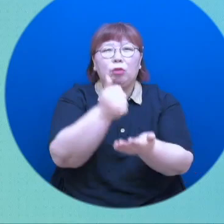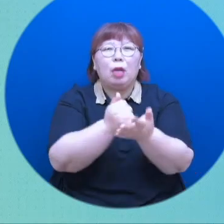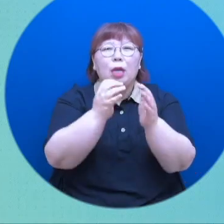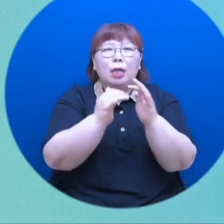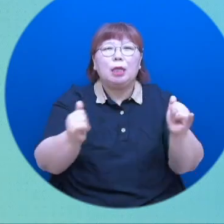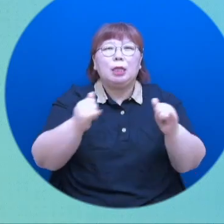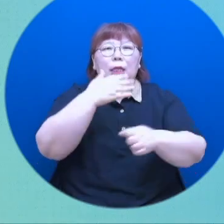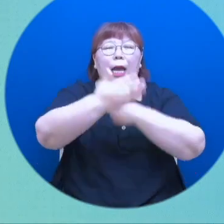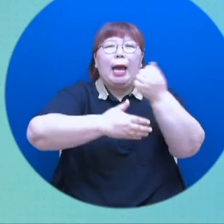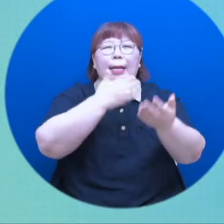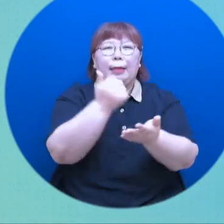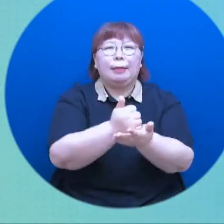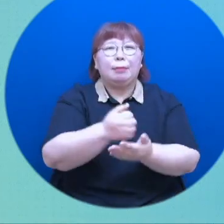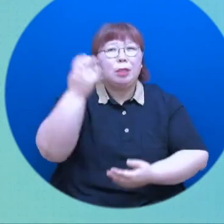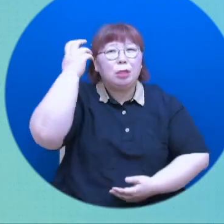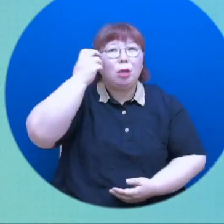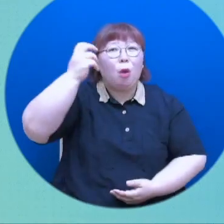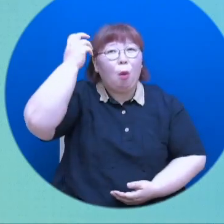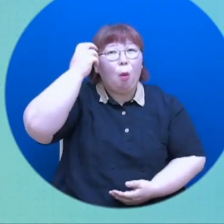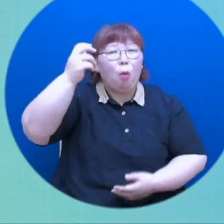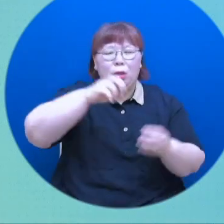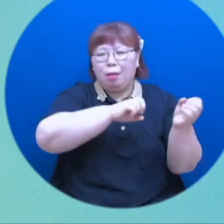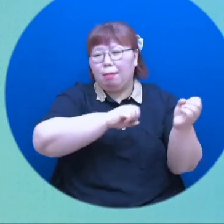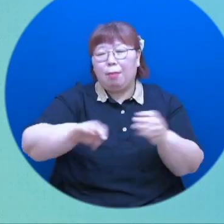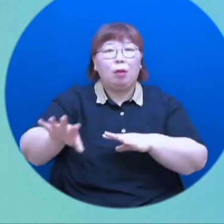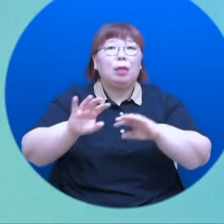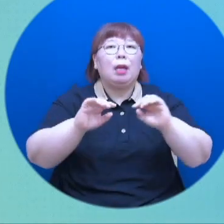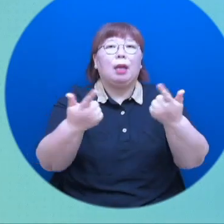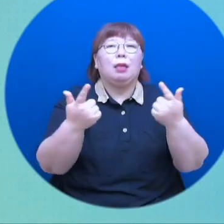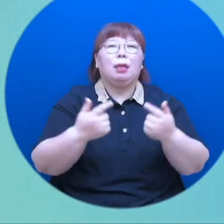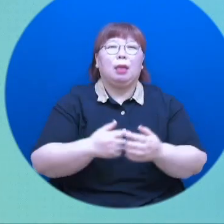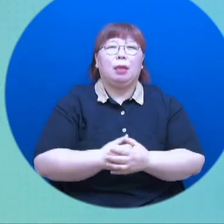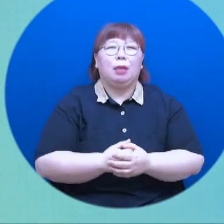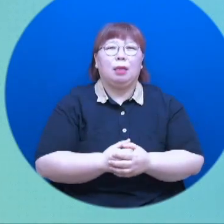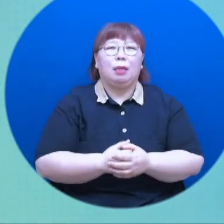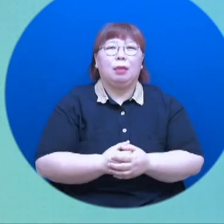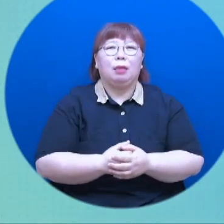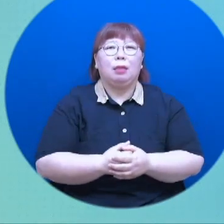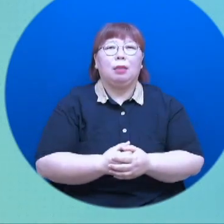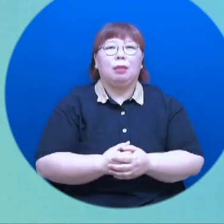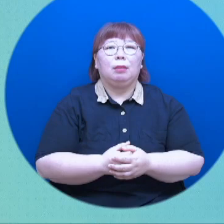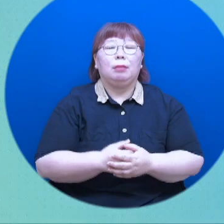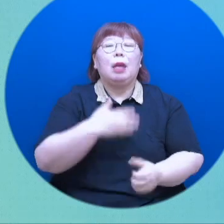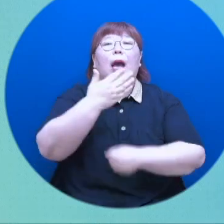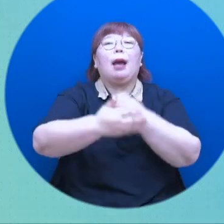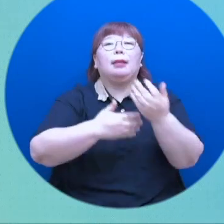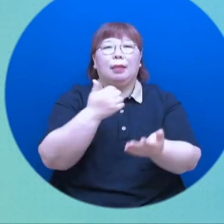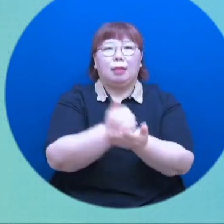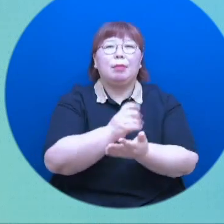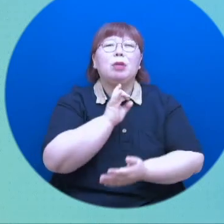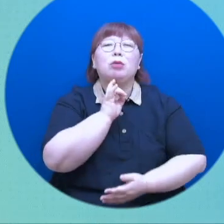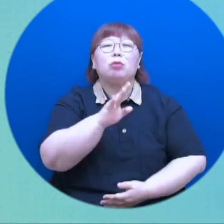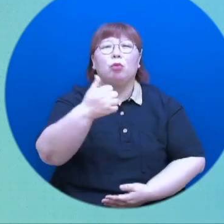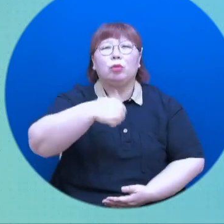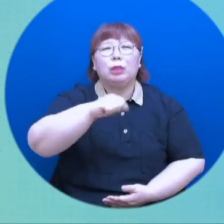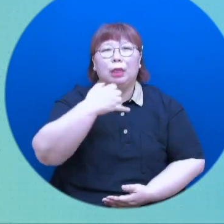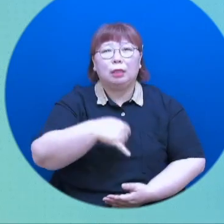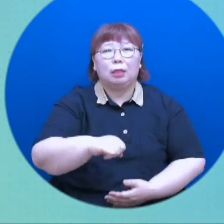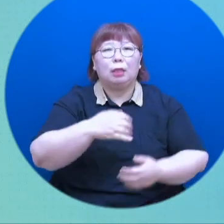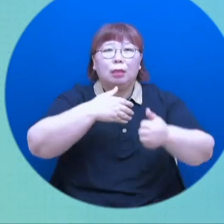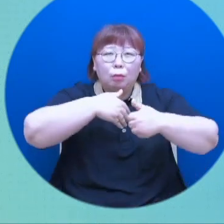영원히 멸망으로 버려지는 것이 아니라 하나님이 독생자 예수 그리스도를